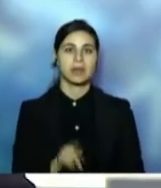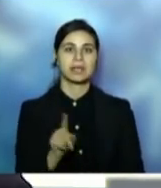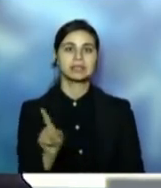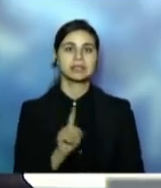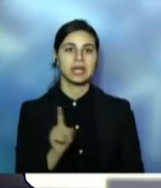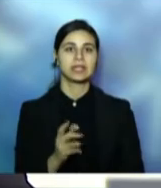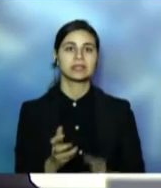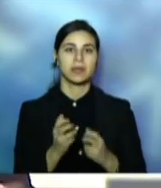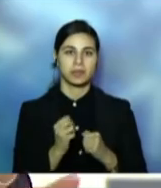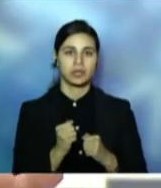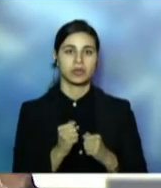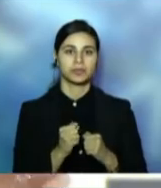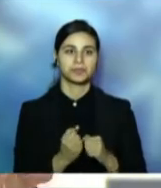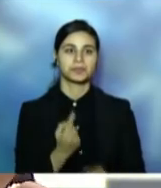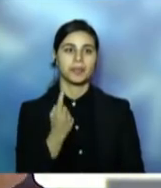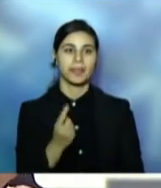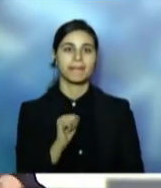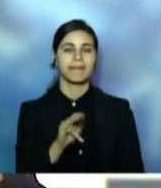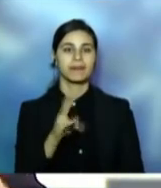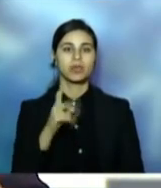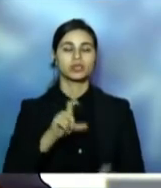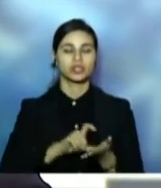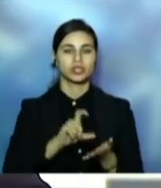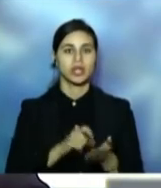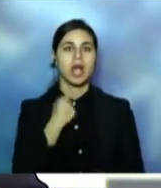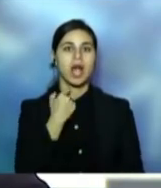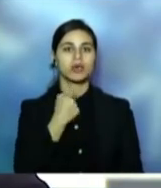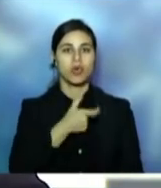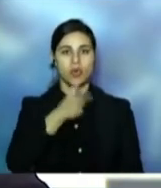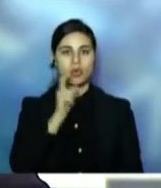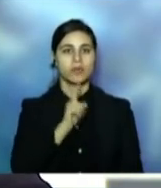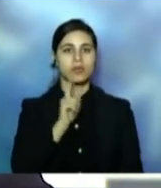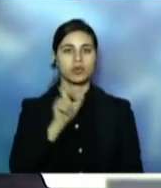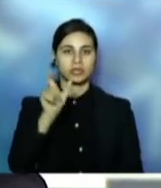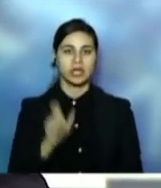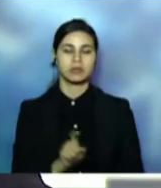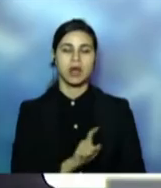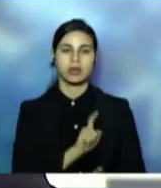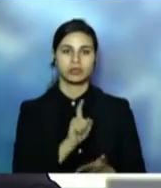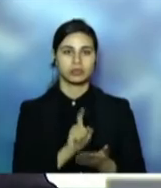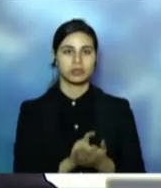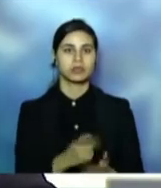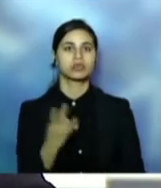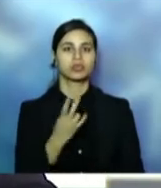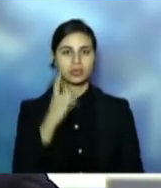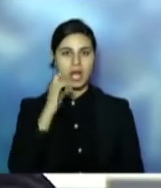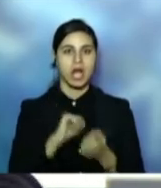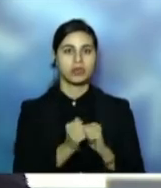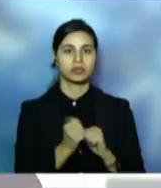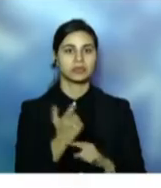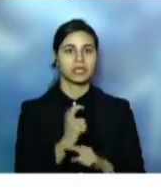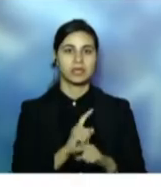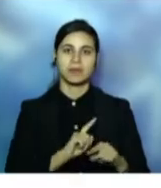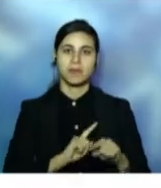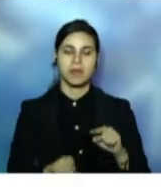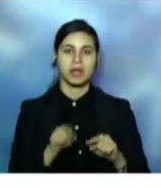რაღაცა მიიღო ერთი ან ორი ჭიქა ალკოჰოლი მოზარდმა, აუცილებლად უნდა ახსოვდეს, რომ ძალიან